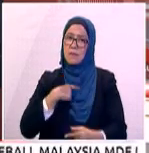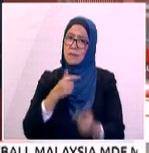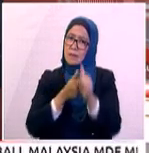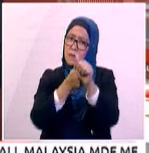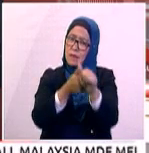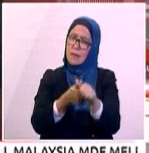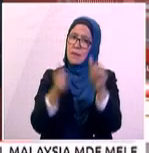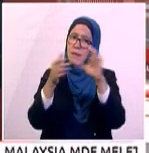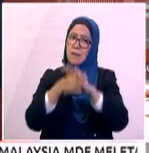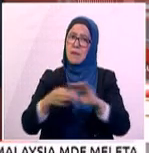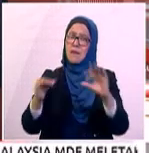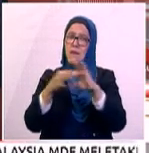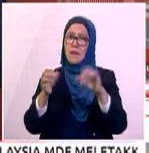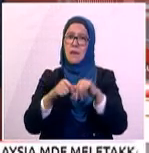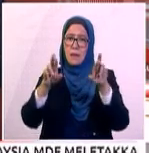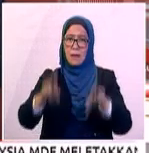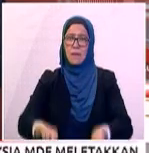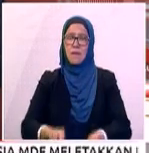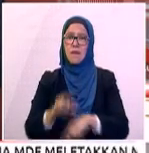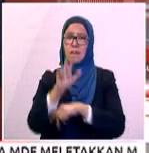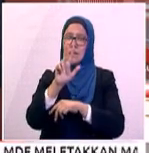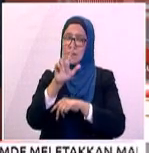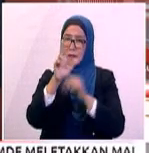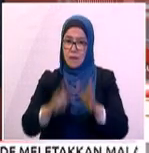sambil beribadah di Tanah Suci.